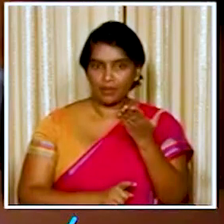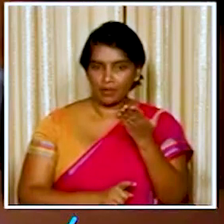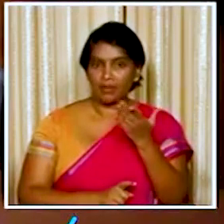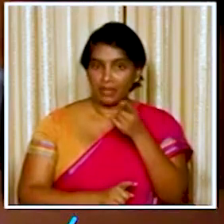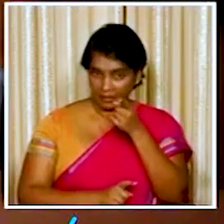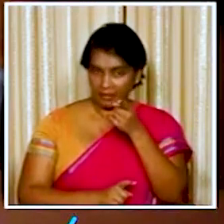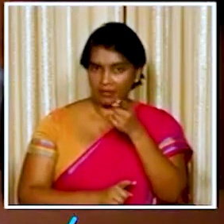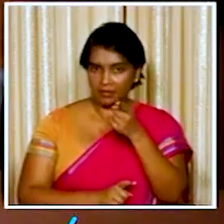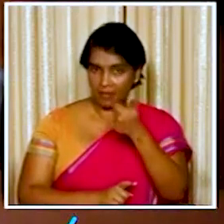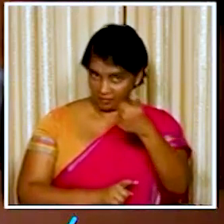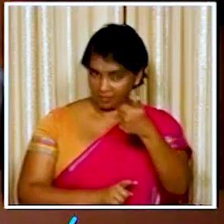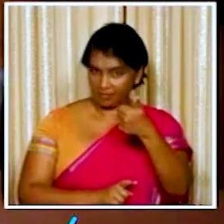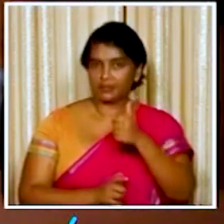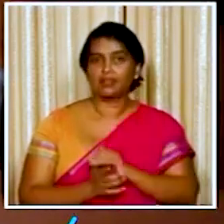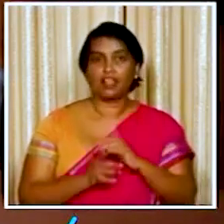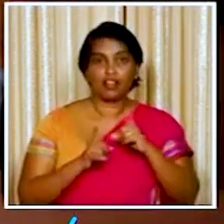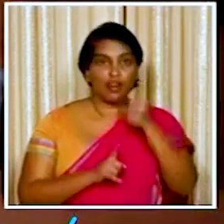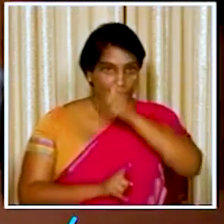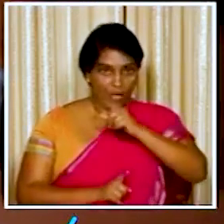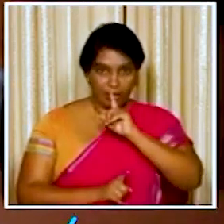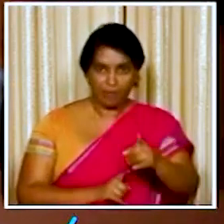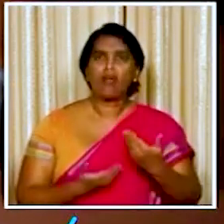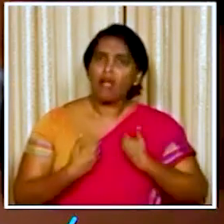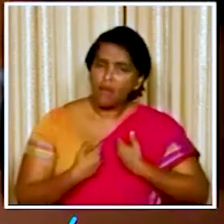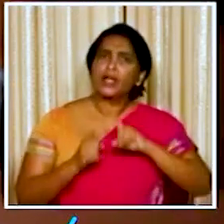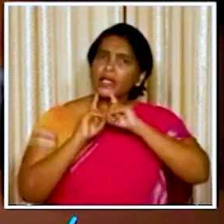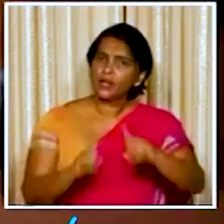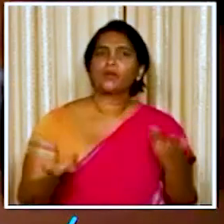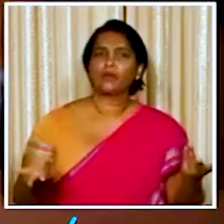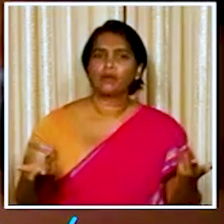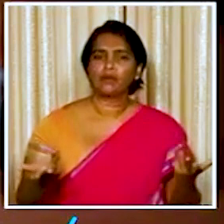නේද? හරියට හරිනේ ඩොලර් හොරකම් කර බව. ඉතින් ඒක අපිත් කියලා දිනු.